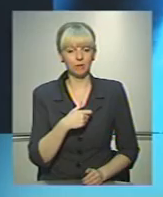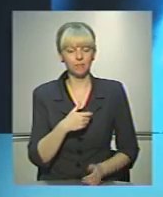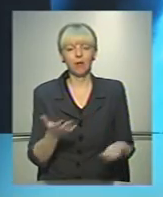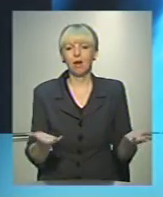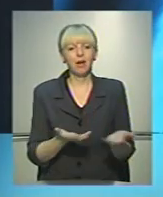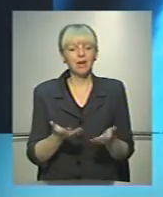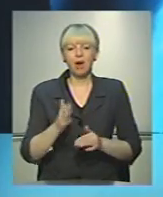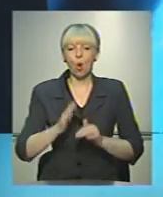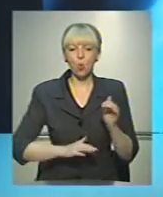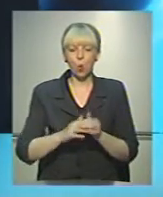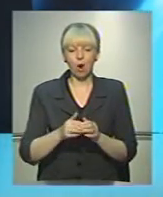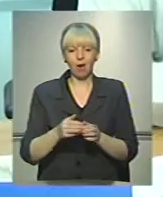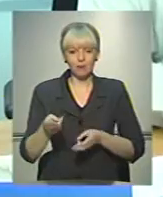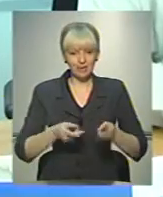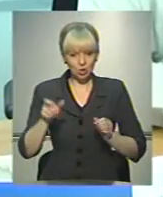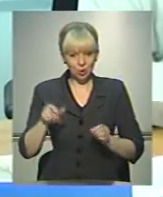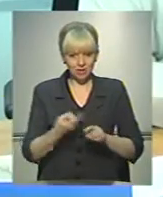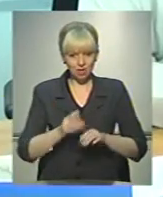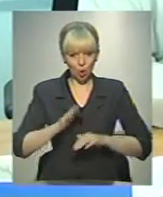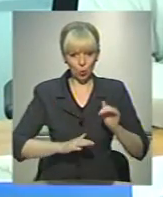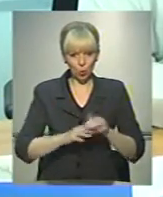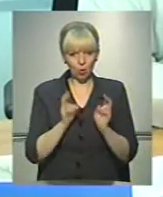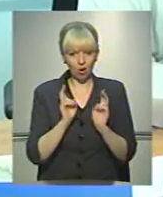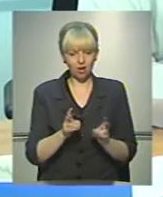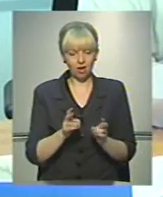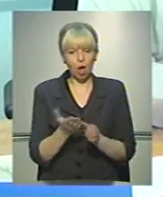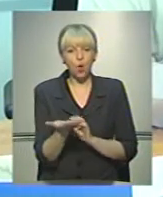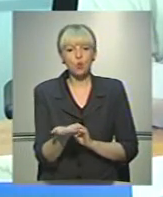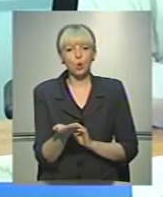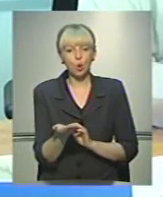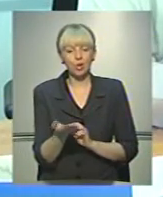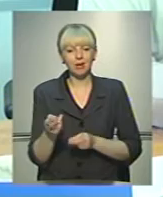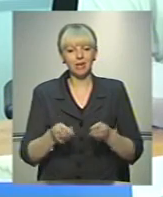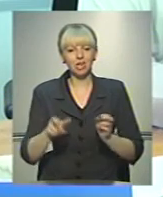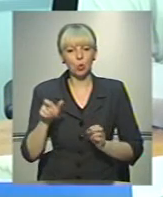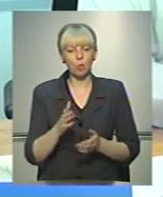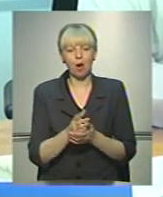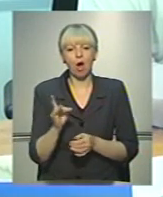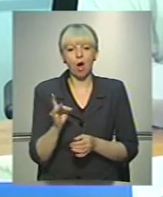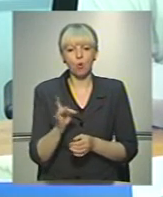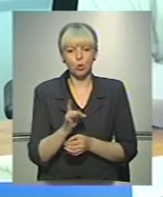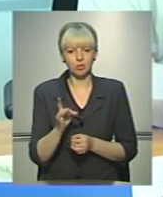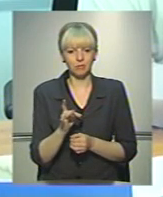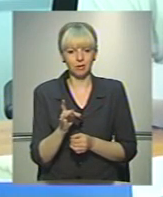яка рука хірурга. Ця рука, як долоня хірурга, має розмір